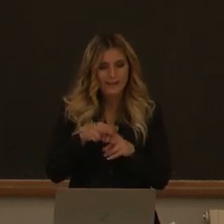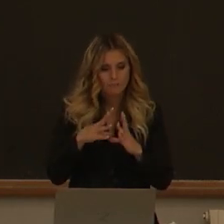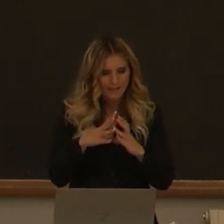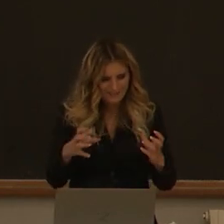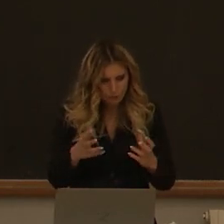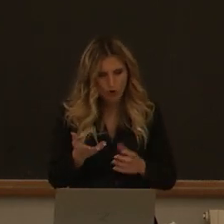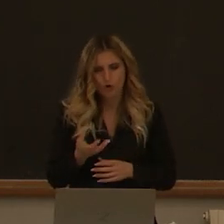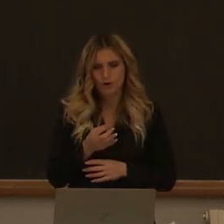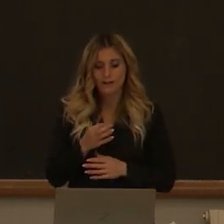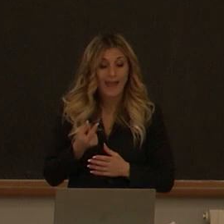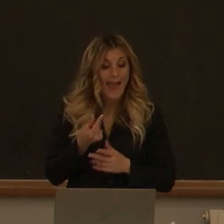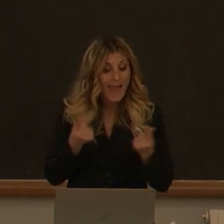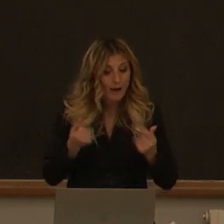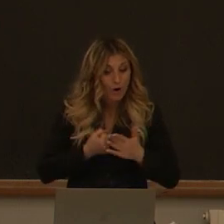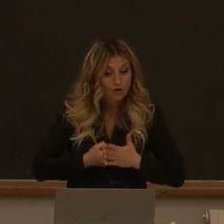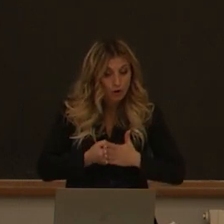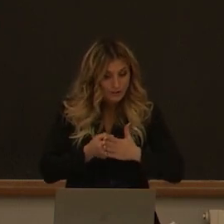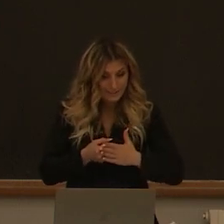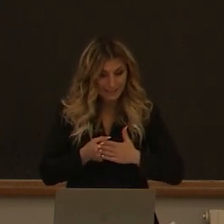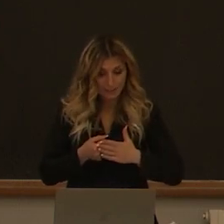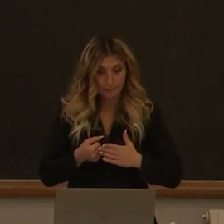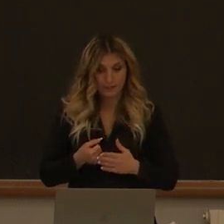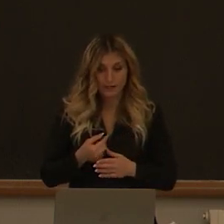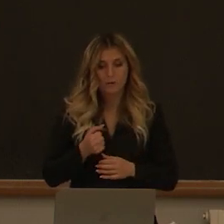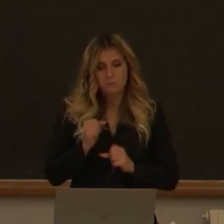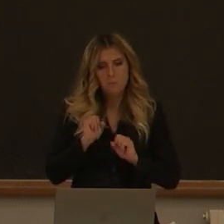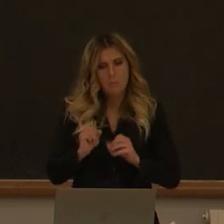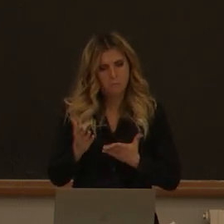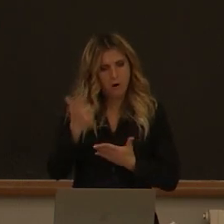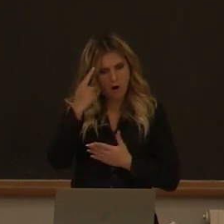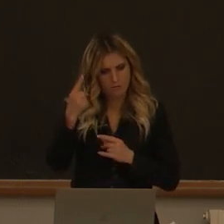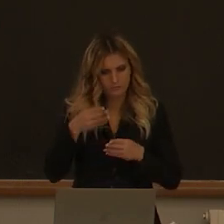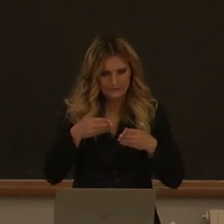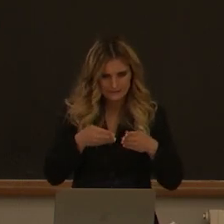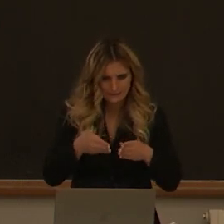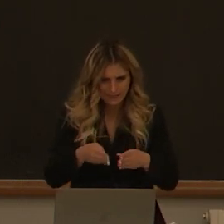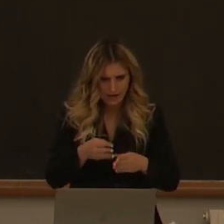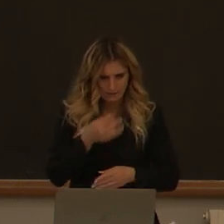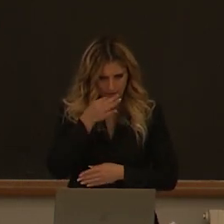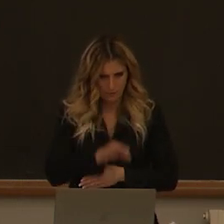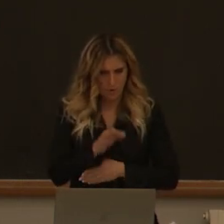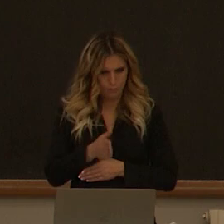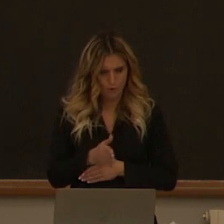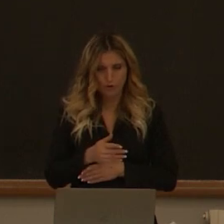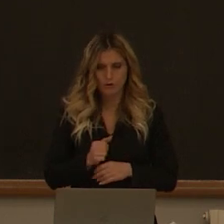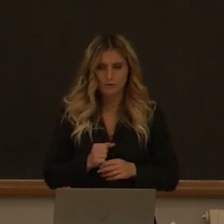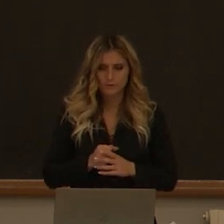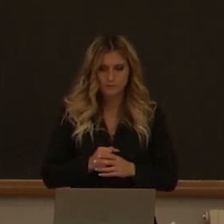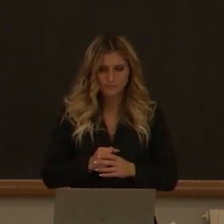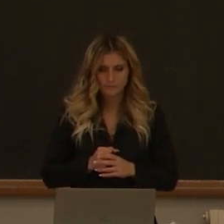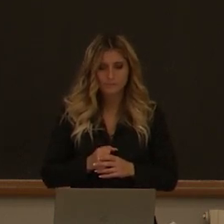imprenditoria sostenibile, può essere una strada, bisogna creare le condizioni perché possano effettivamente